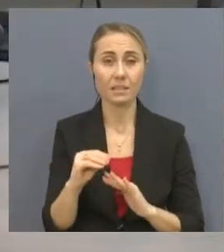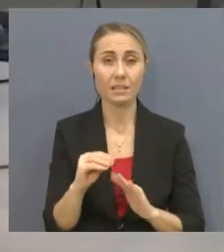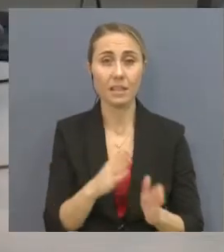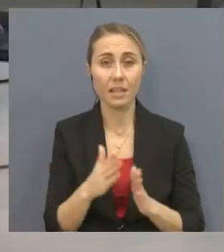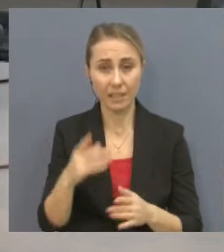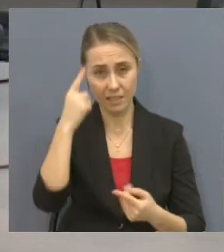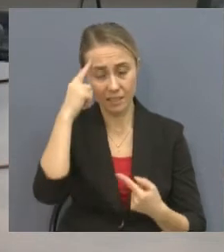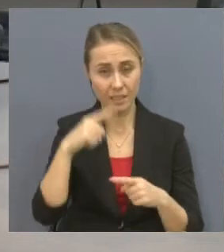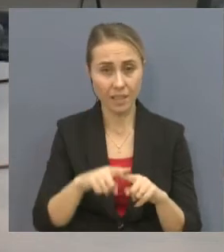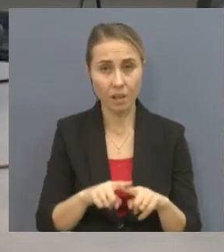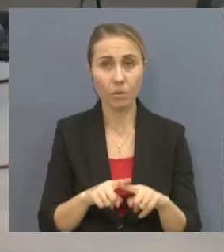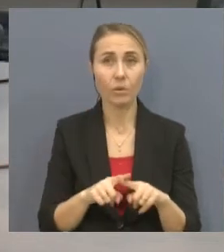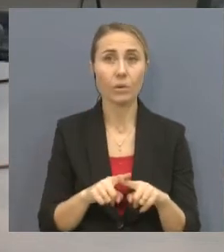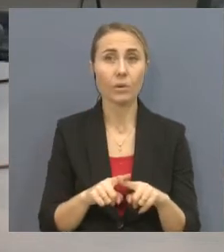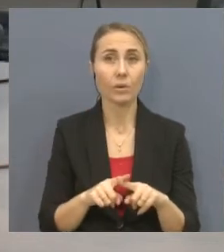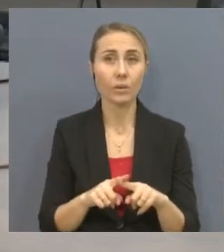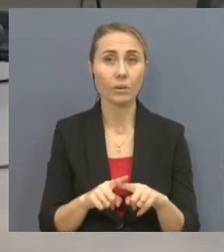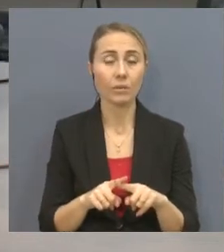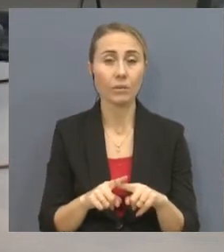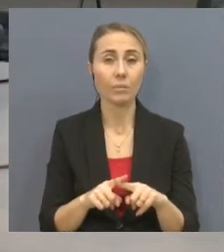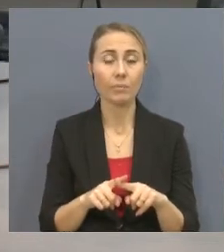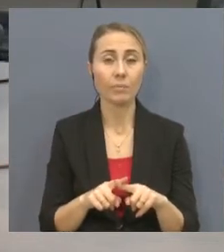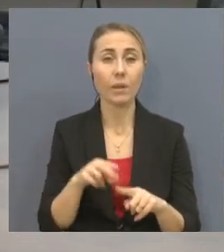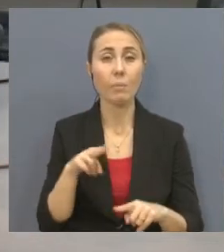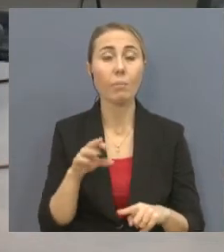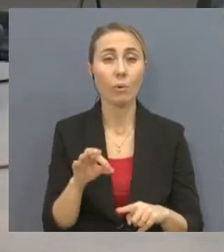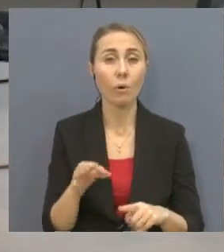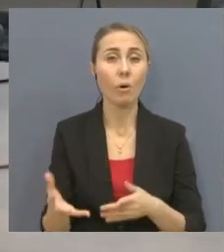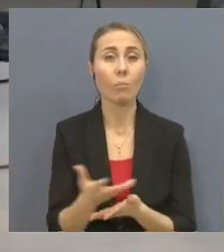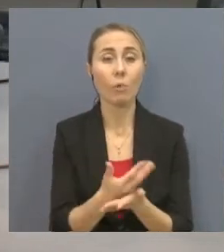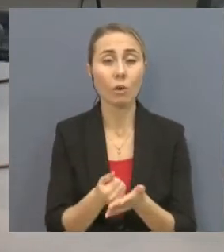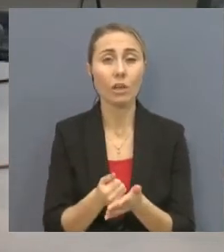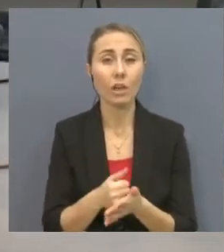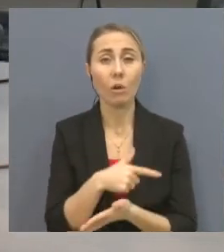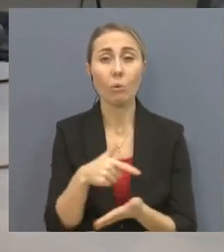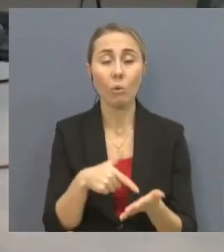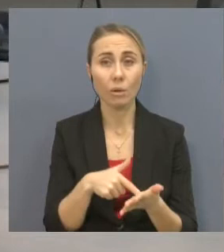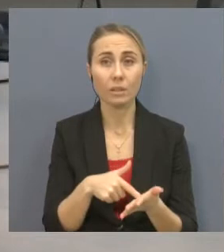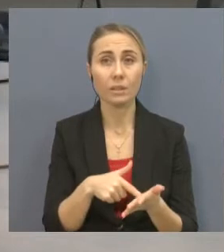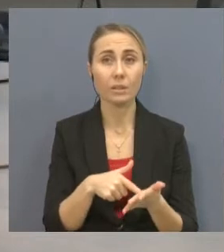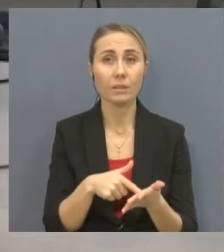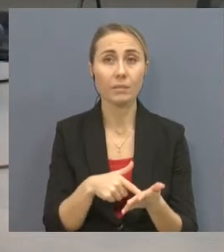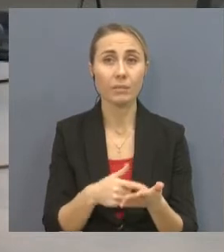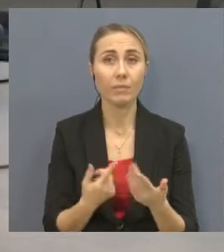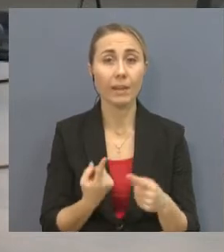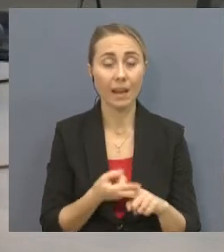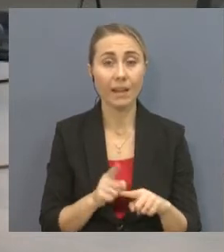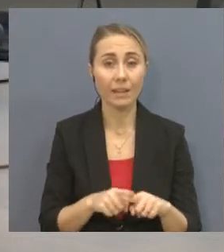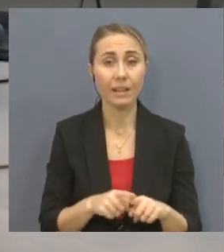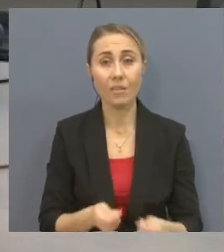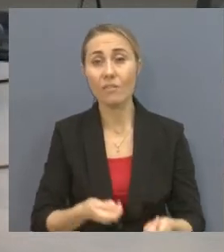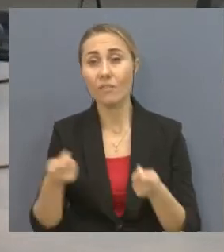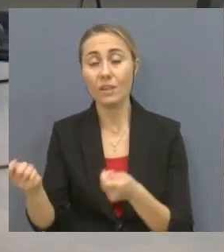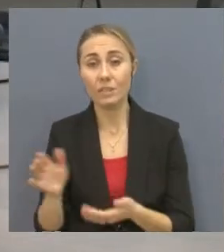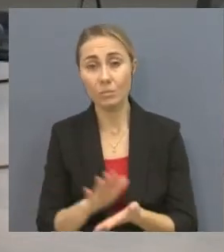технологию по уборке города это вывоз мусора то есть